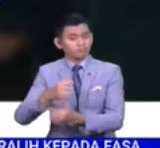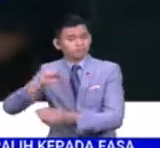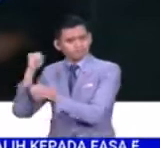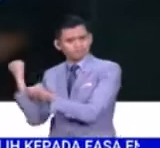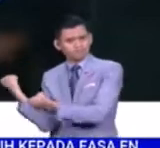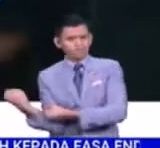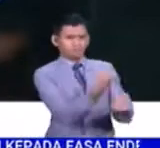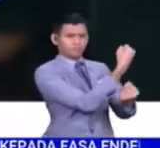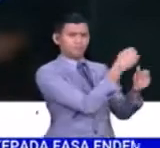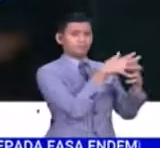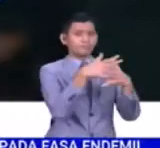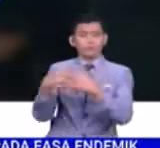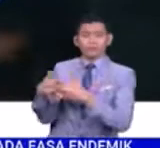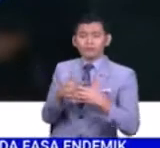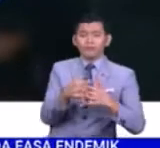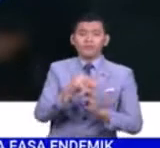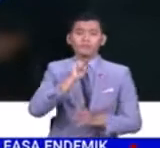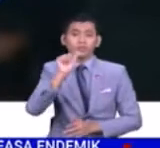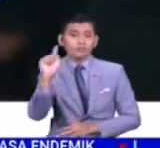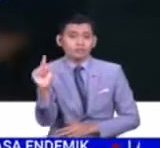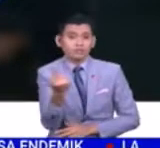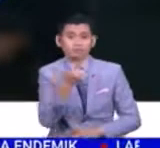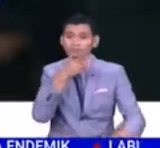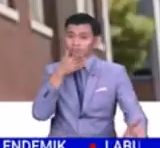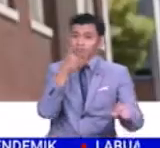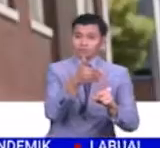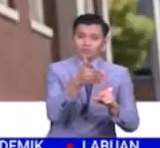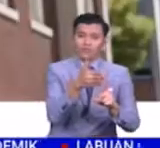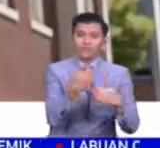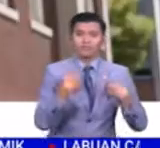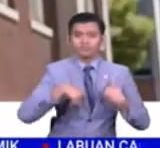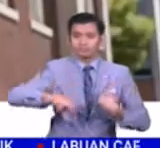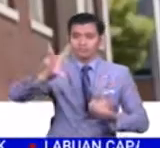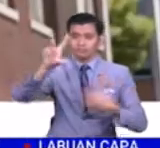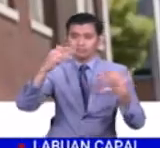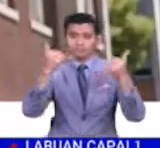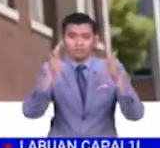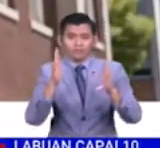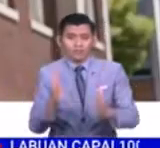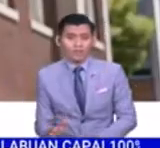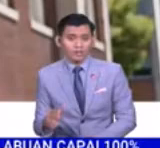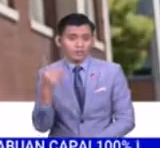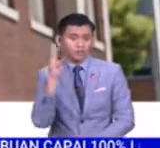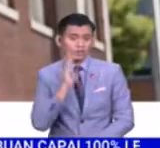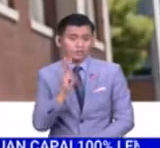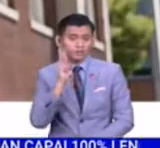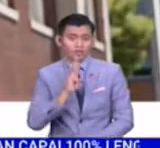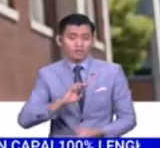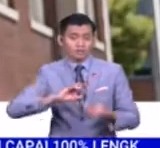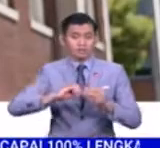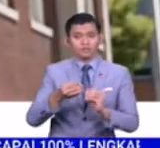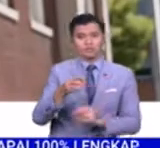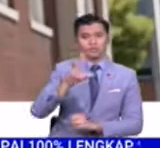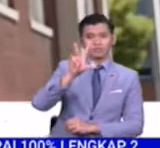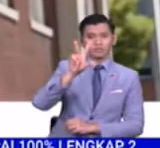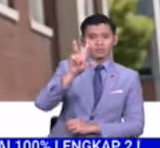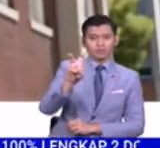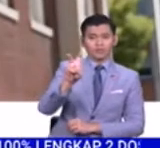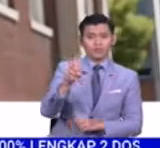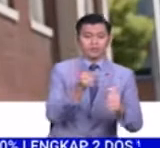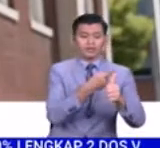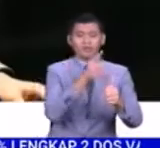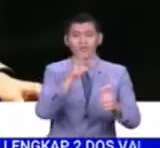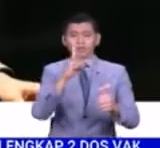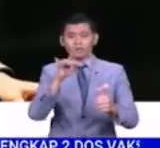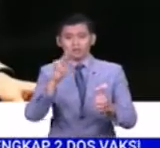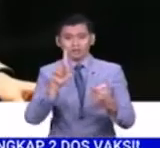Syarikat. Bukan itu sahaja, beliau juga akan memberi fokus kepada tiga pemain wanita ranking 20 teratas negara tersebut, Amanda